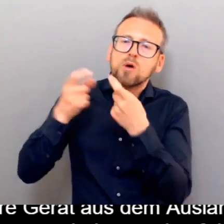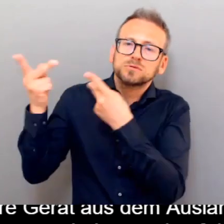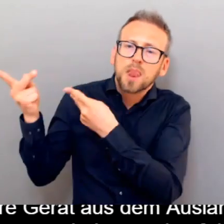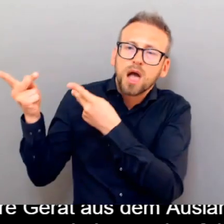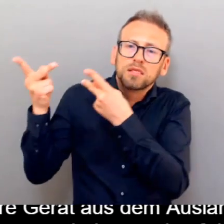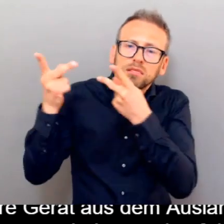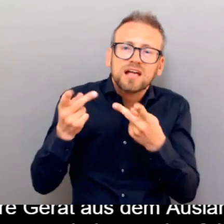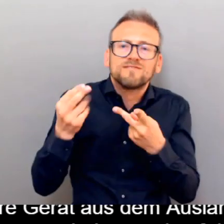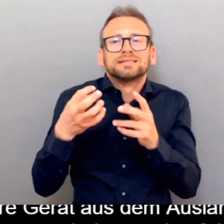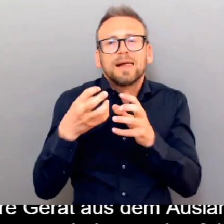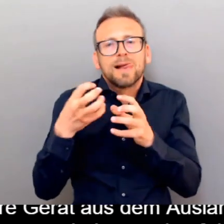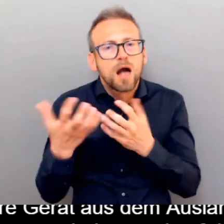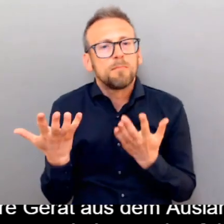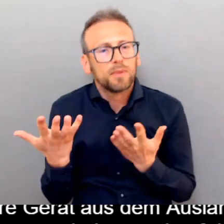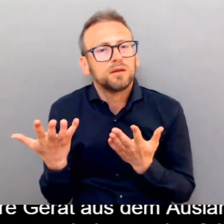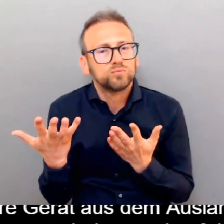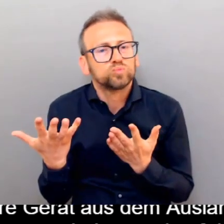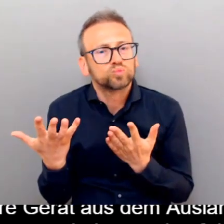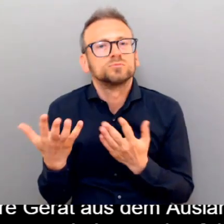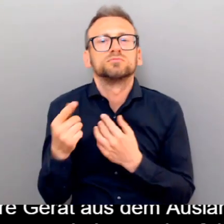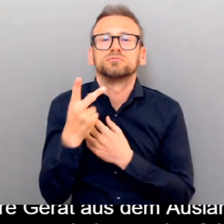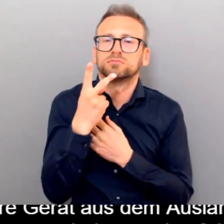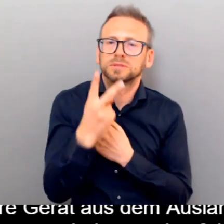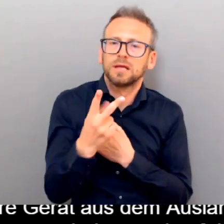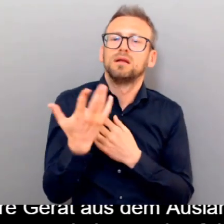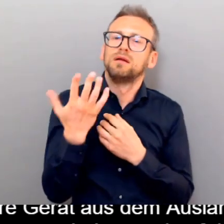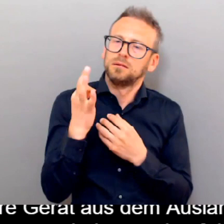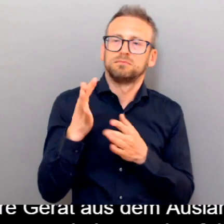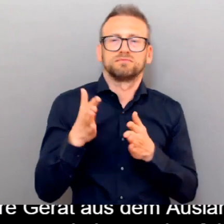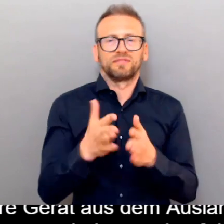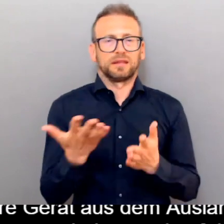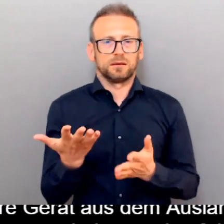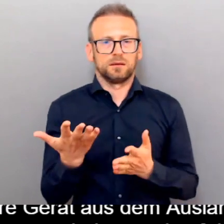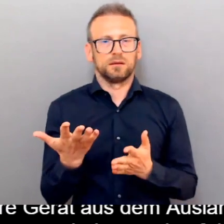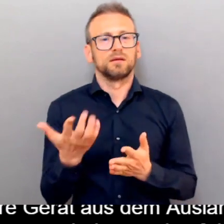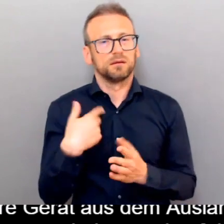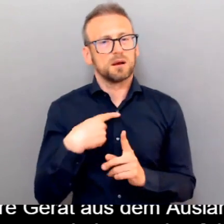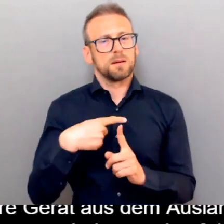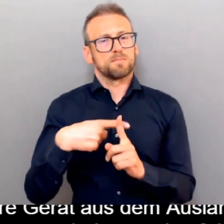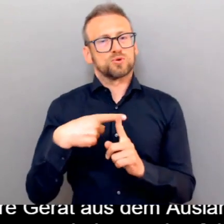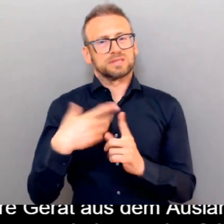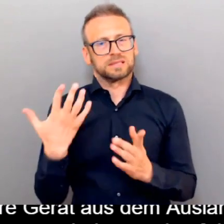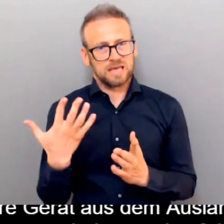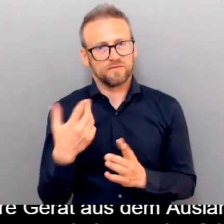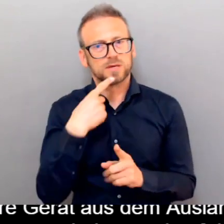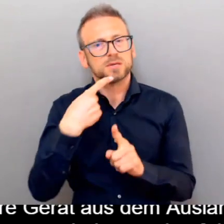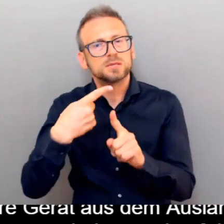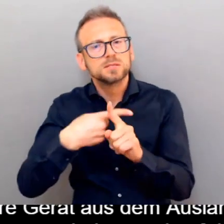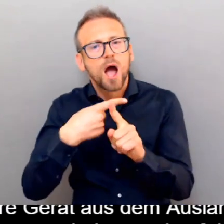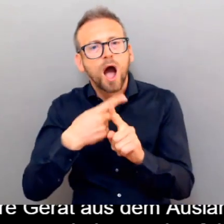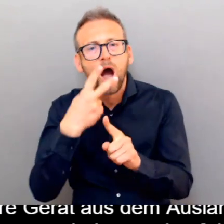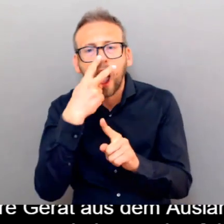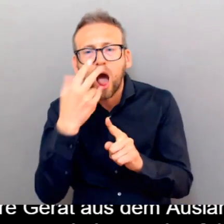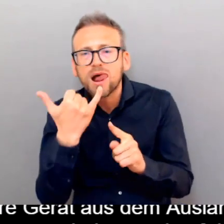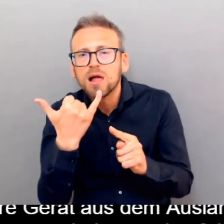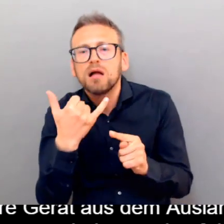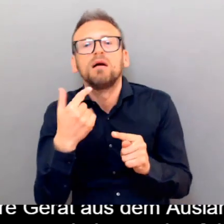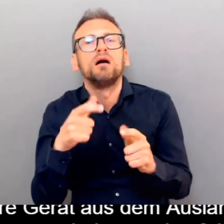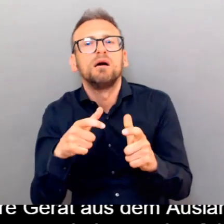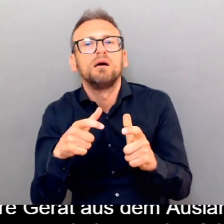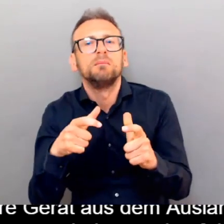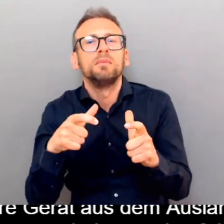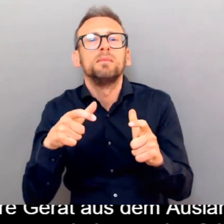mal auch am Ende dieser Pressekonferenz tun, mich ganz, ganz herzlich bedanken. Und zwar bei all denjenigen, die im